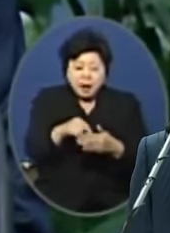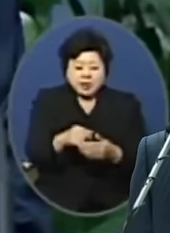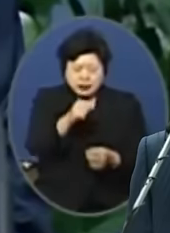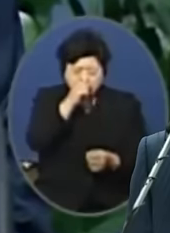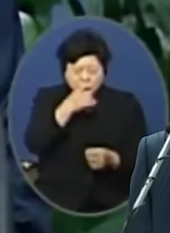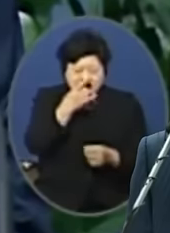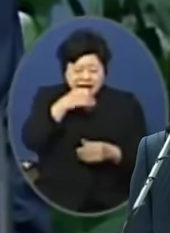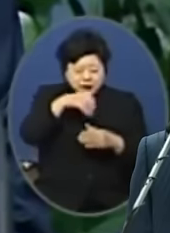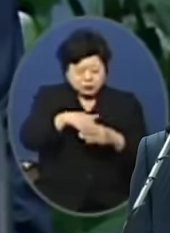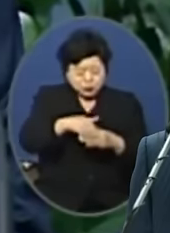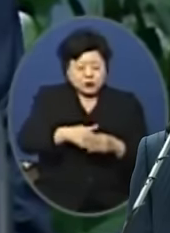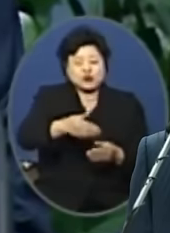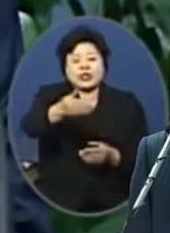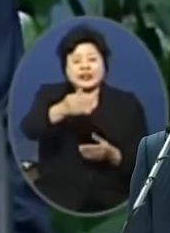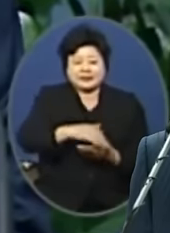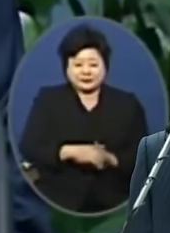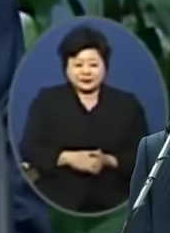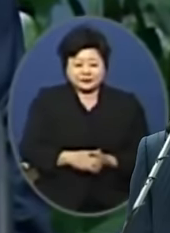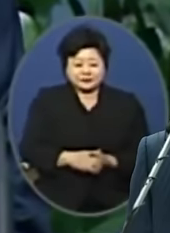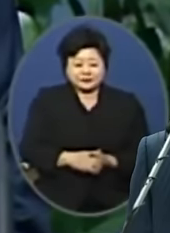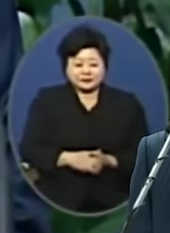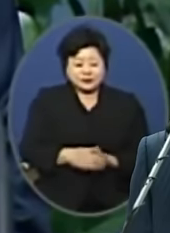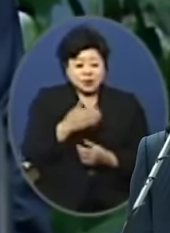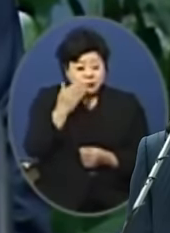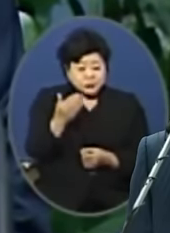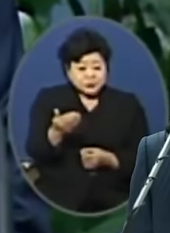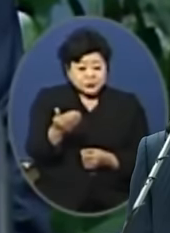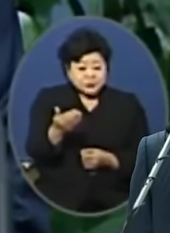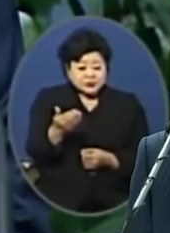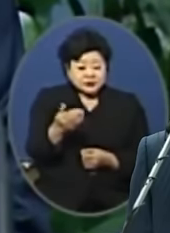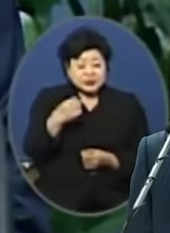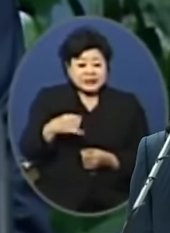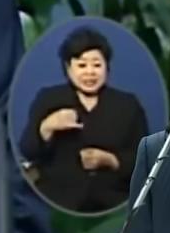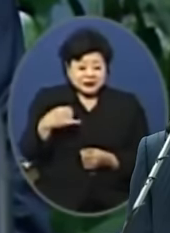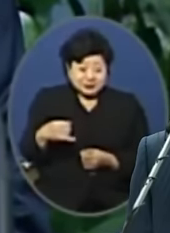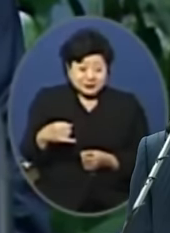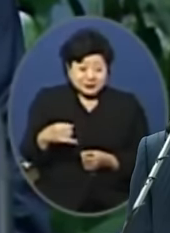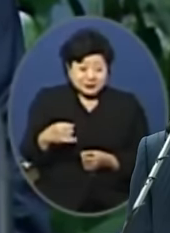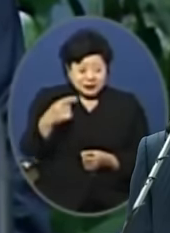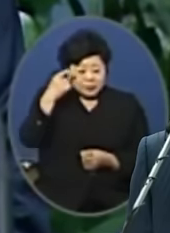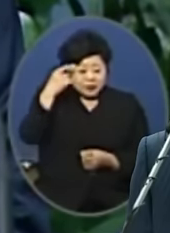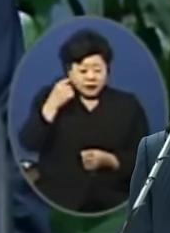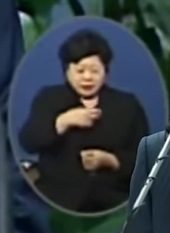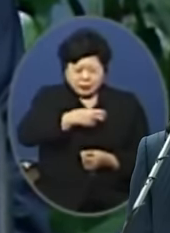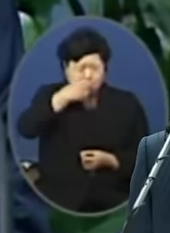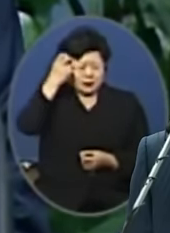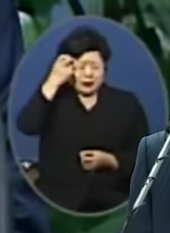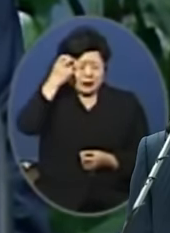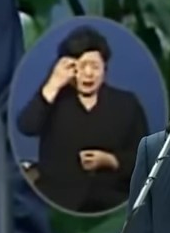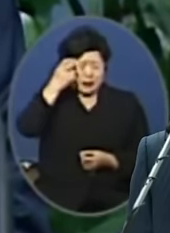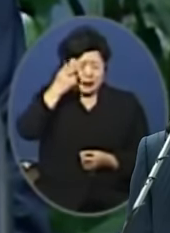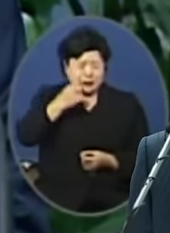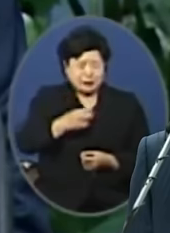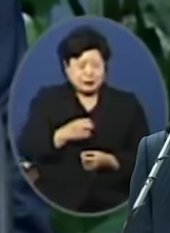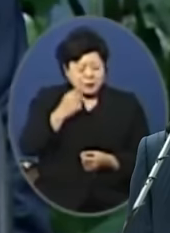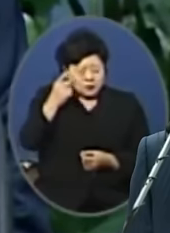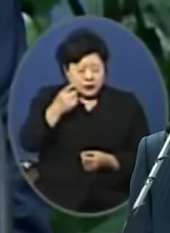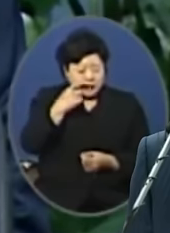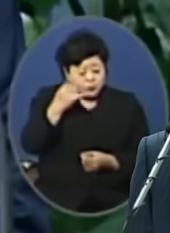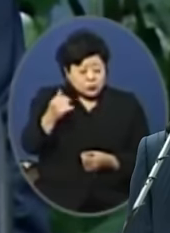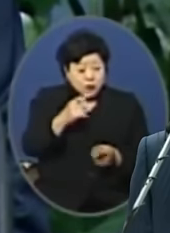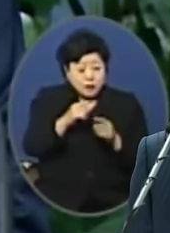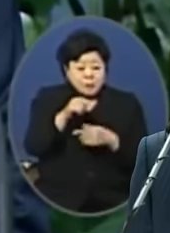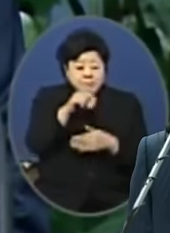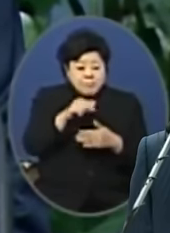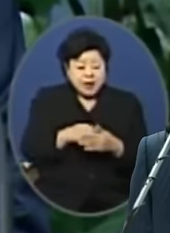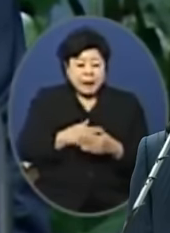좋은 씨앗을 뿌려야 되는 것입니다. 여러분 자녀들이 머리가 좋고 비상하게 부모의